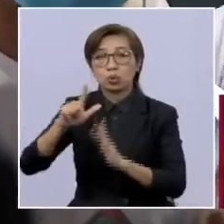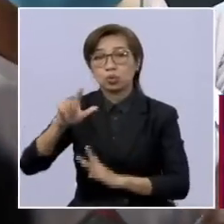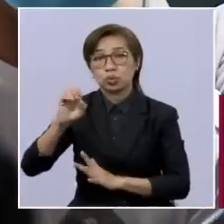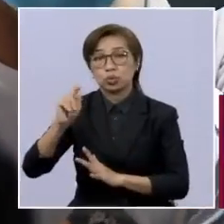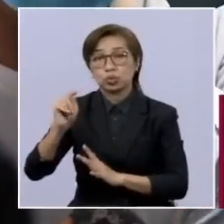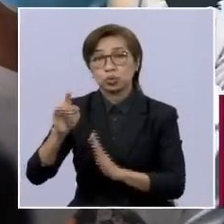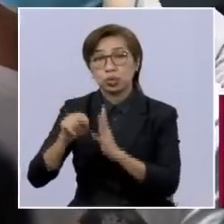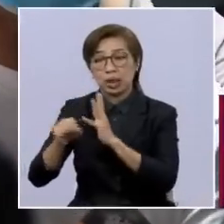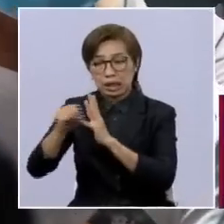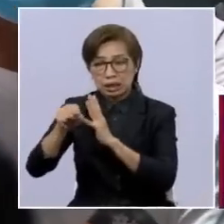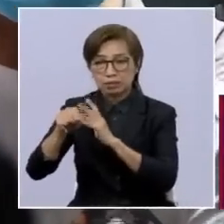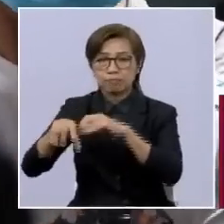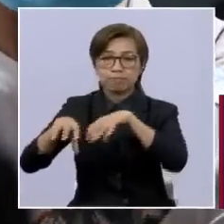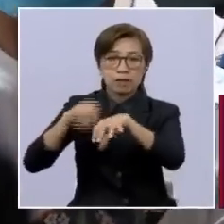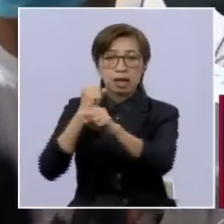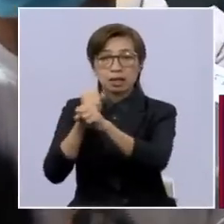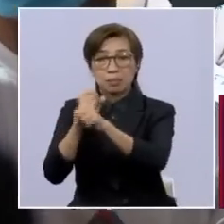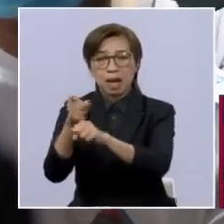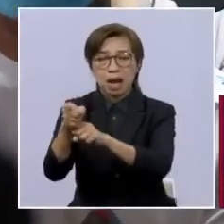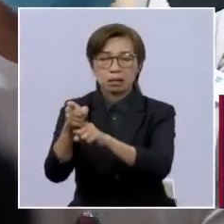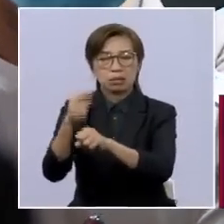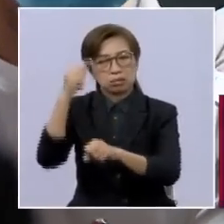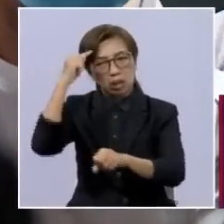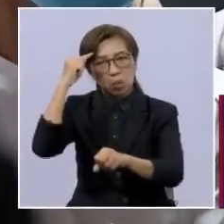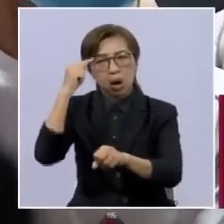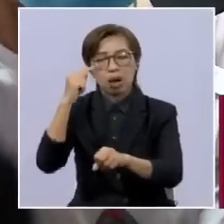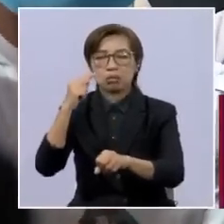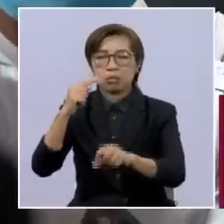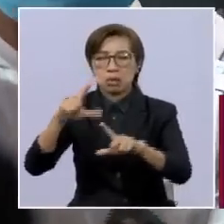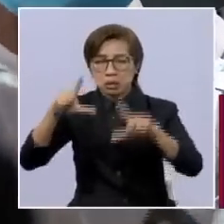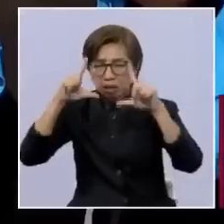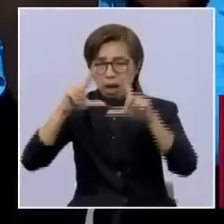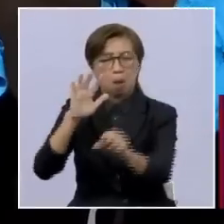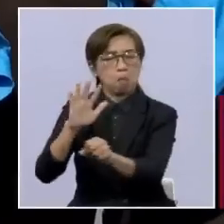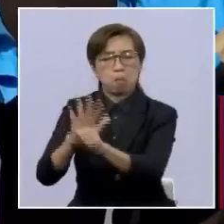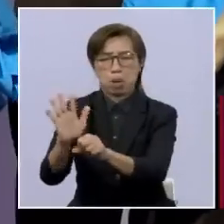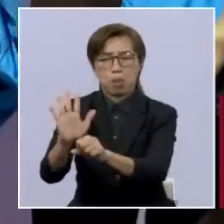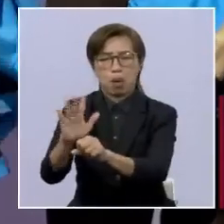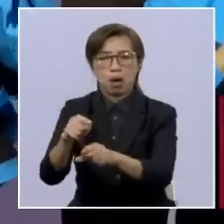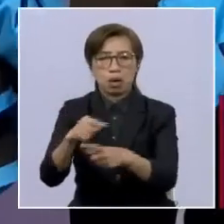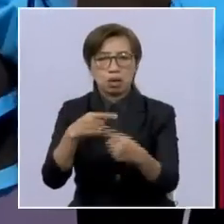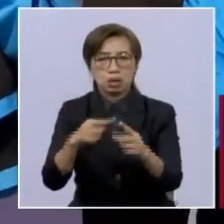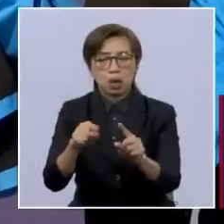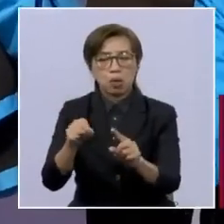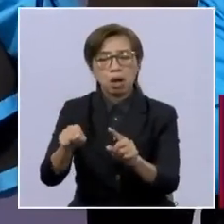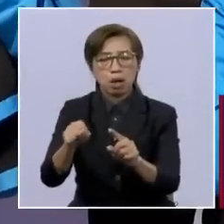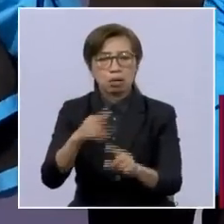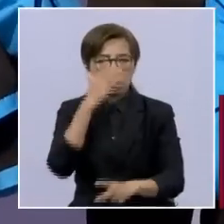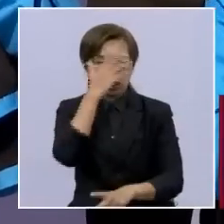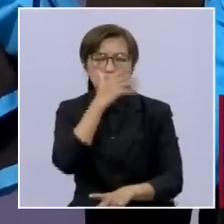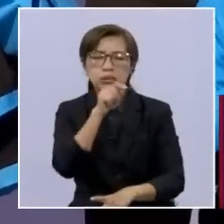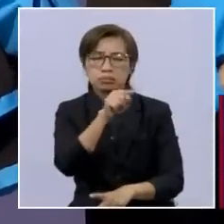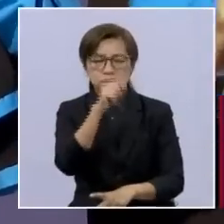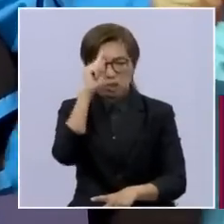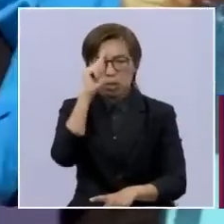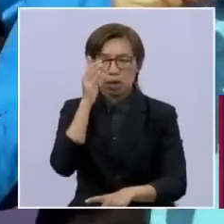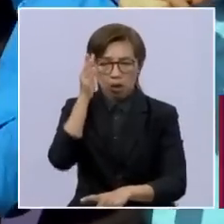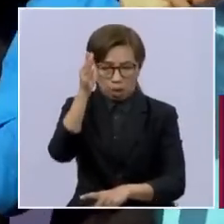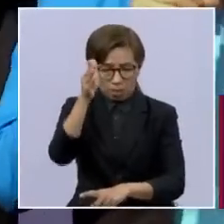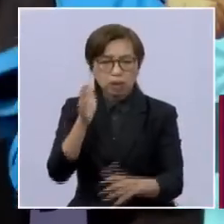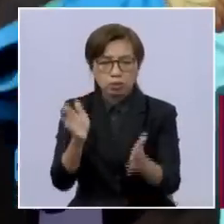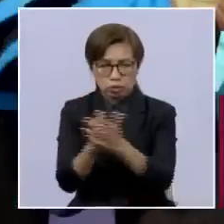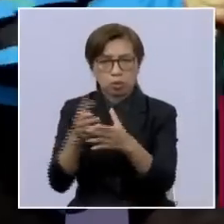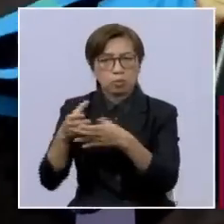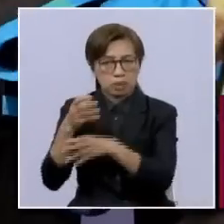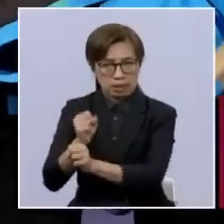พอซึ่งคุณจุรินทร์ก็ไม่ได้ผิดอะไรแต่ถึงที่สุดคุณอภิสิทธิ์ก็จะกลับมาไม่ได้ไปพรรคอื่นทีนี้รายงานข่าวก็ระบุ